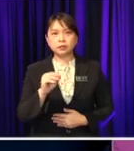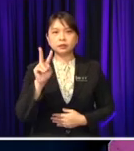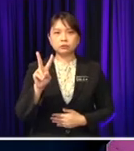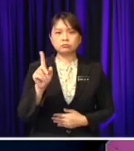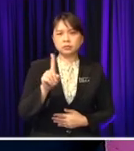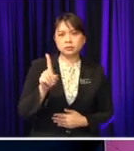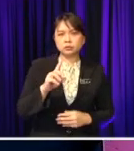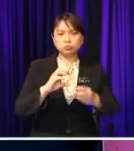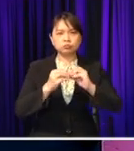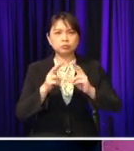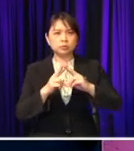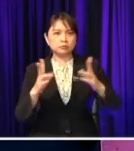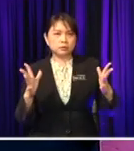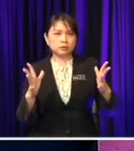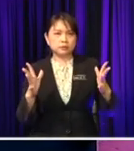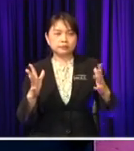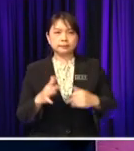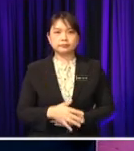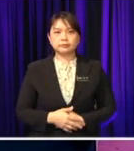paling besar